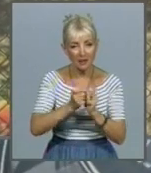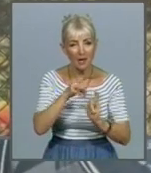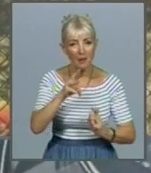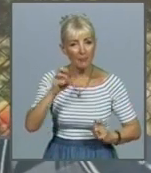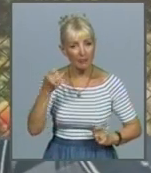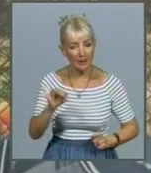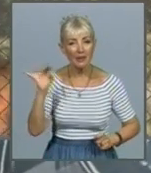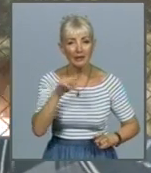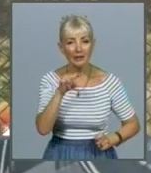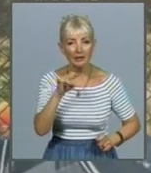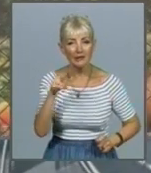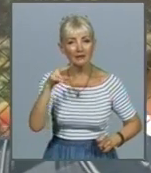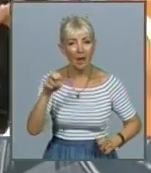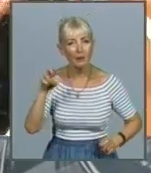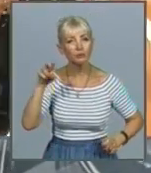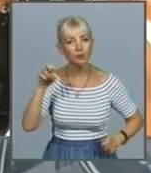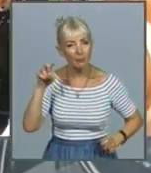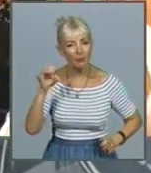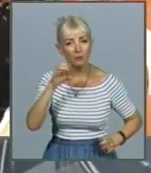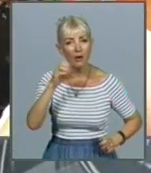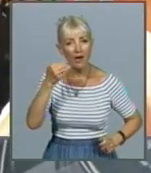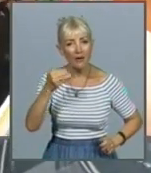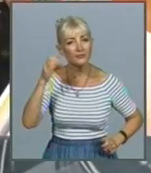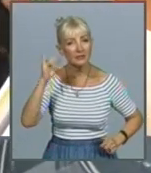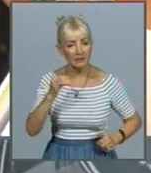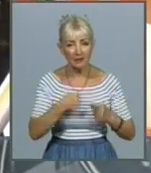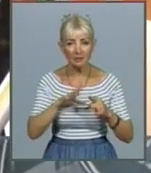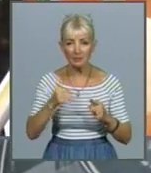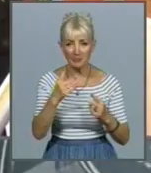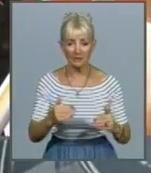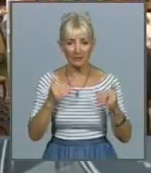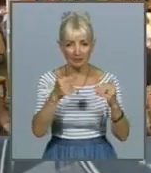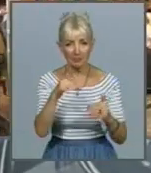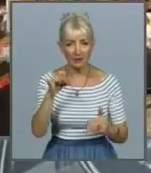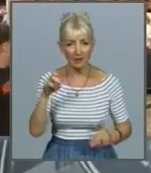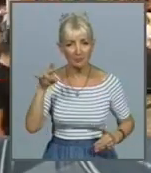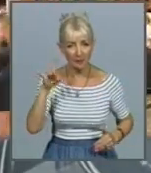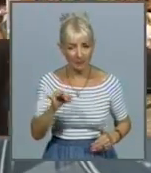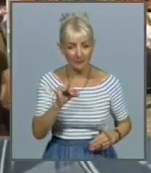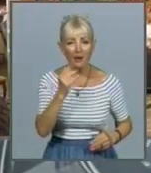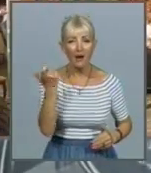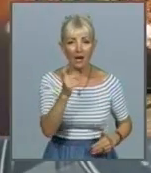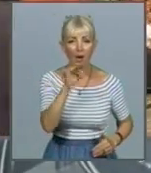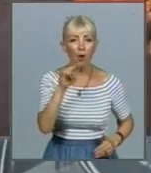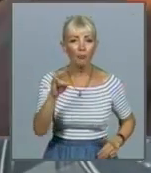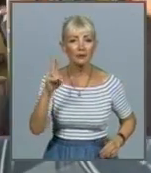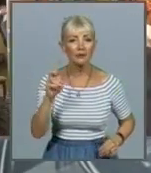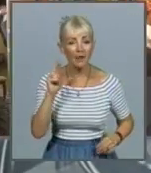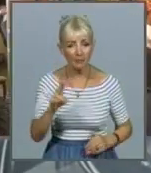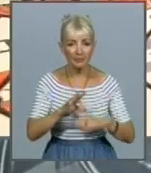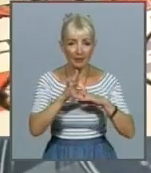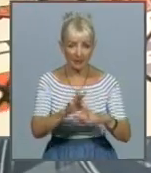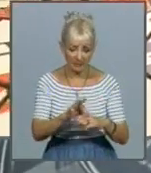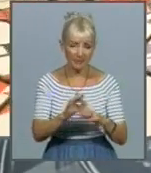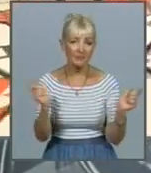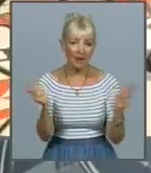всемирной лиги ww все это был первый этап серии гран-при харькова pink up проходил он согласно карантинным